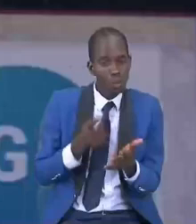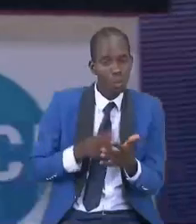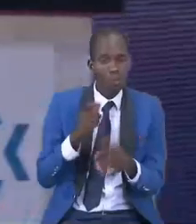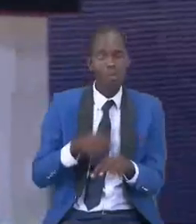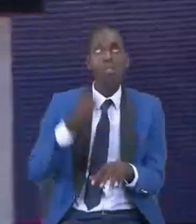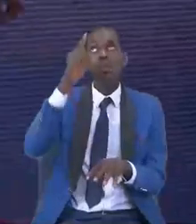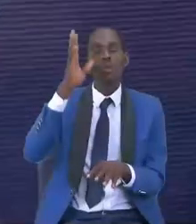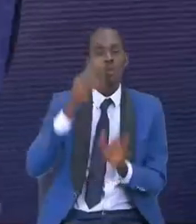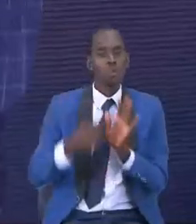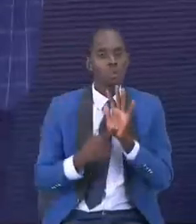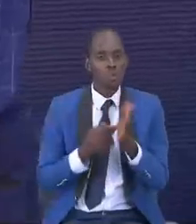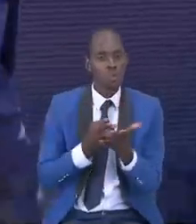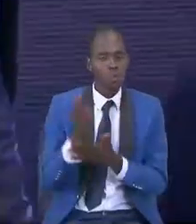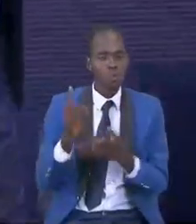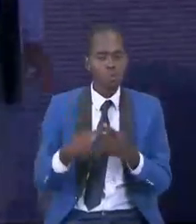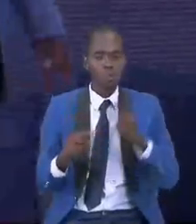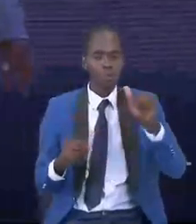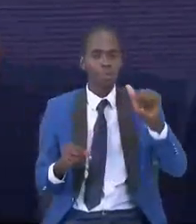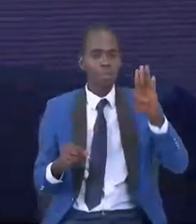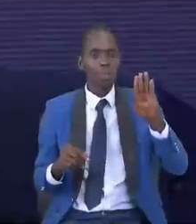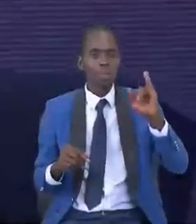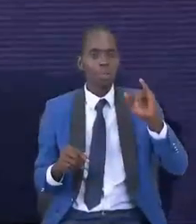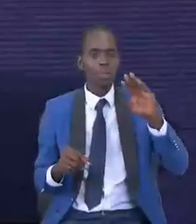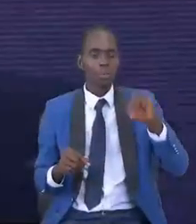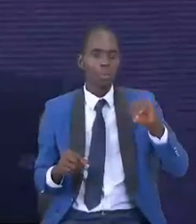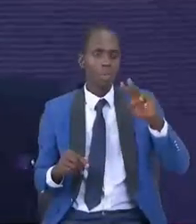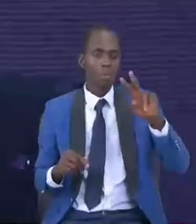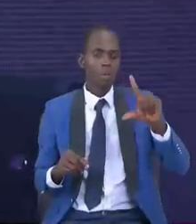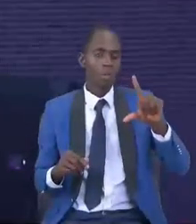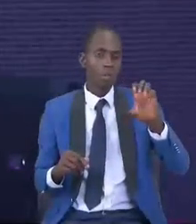Dieu révèle la vérité à Abimelech, à ces